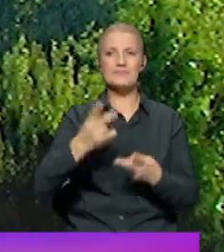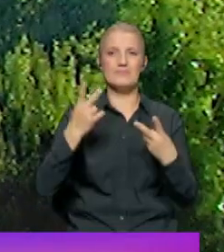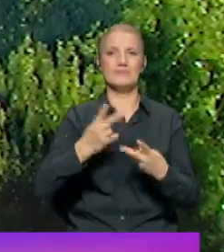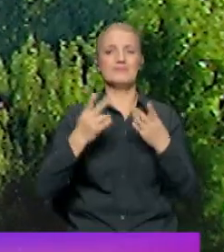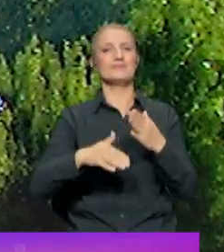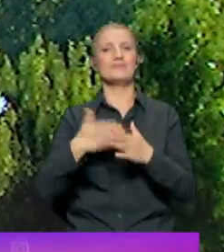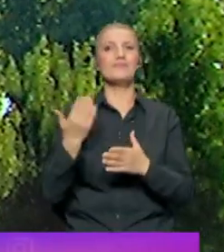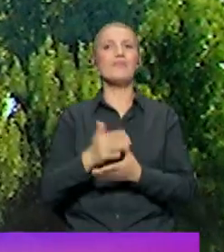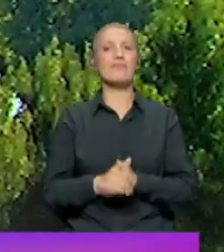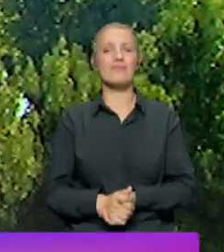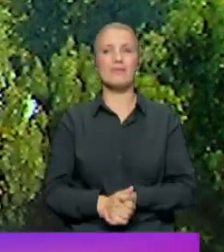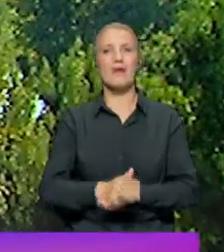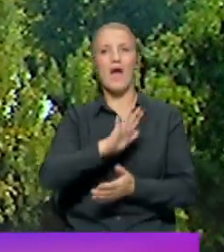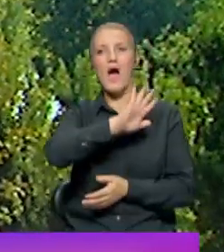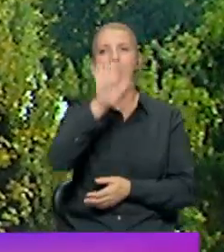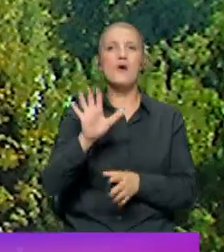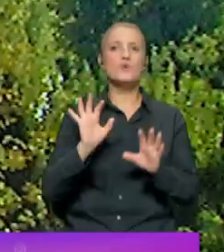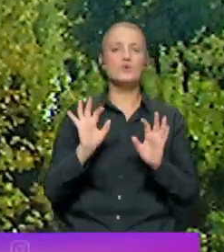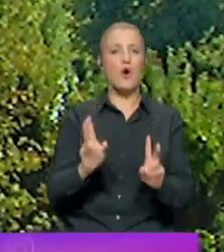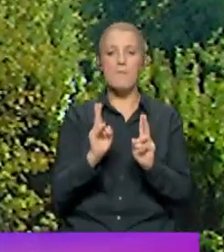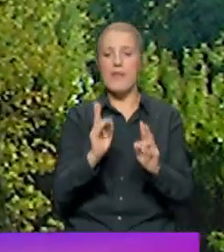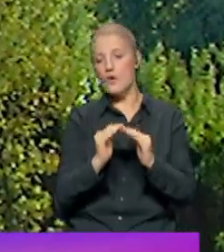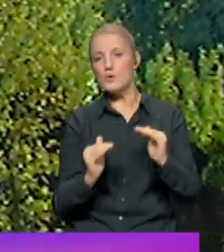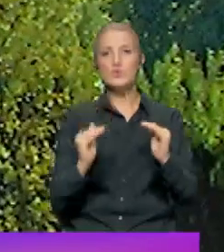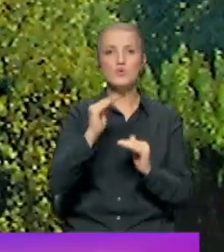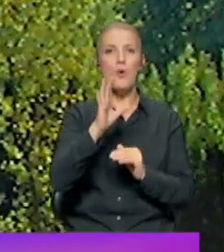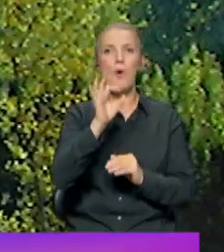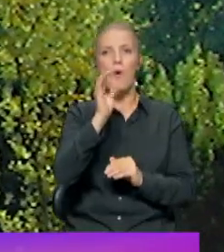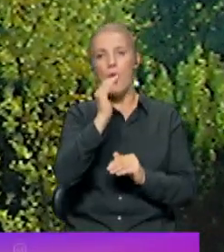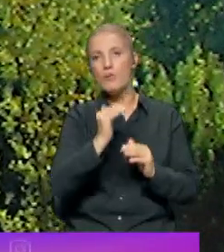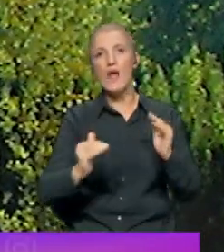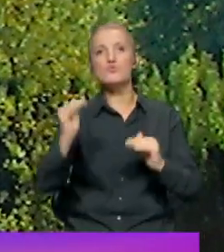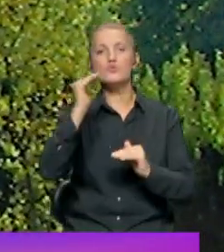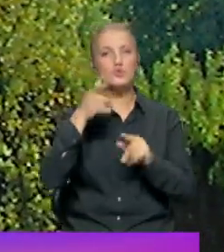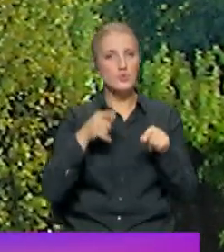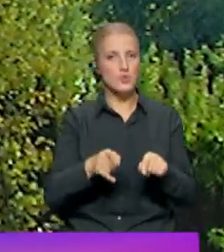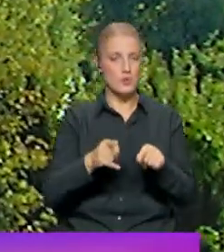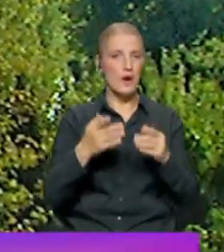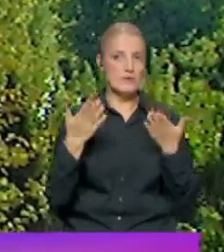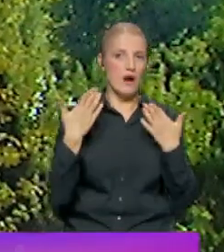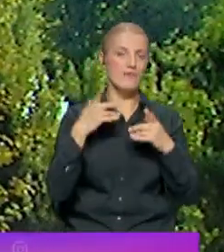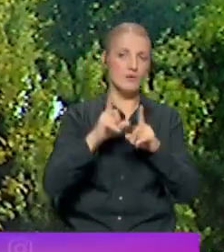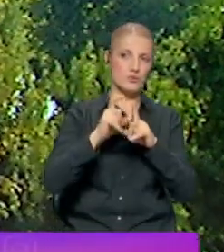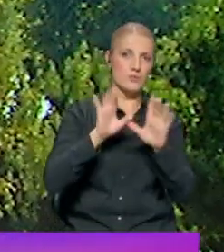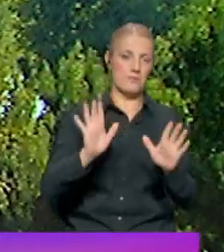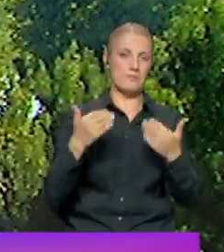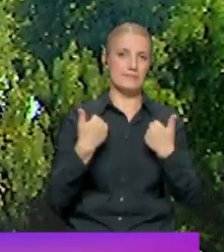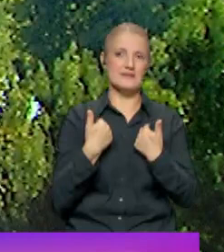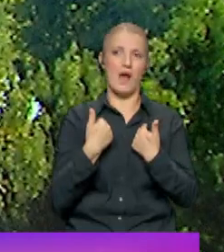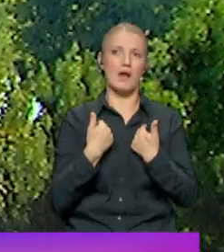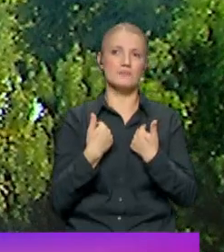mesaj gelir tahmin edebiliyorum her türlü bu normallerin ötesindeki olanın dışındaki meteorolojik Hadise maalesef